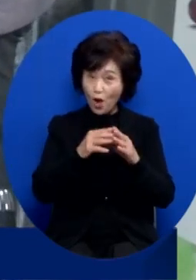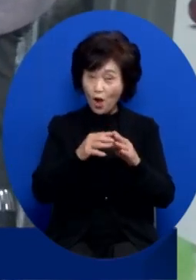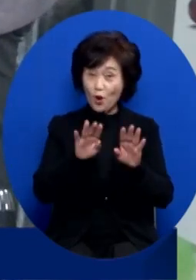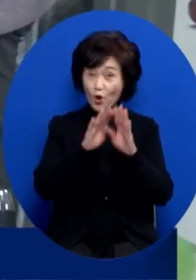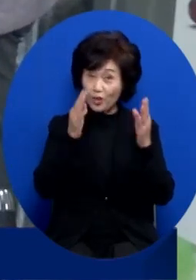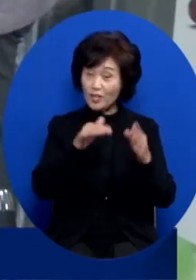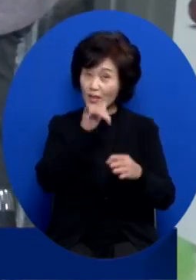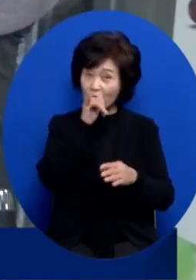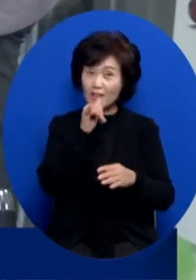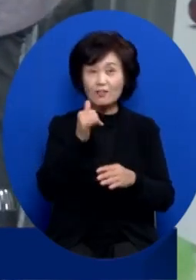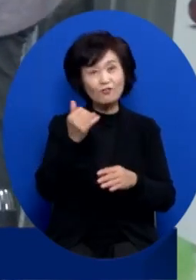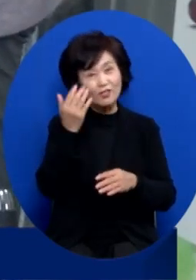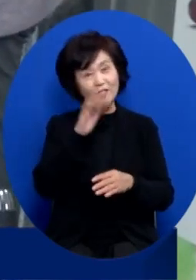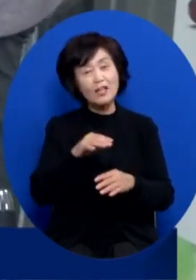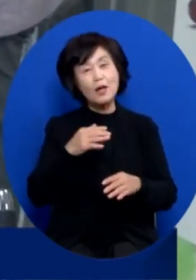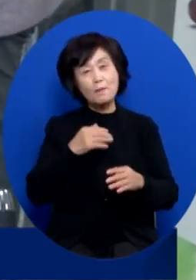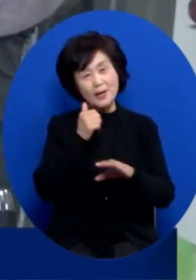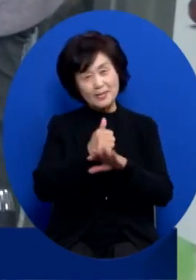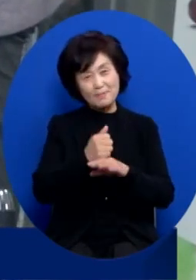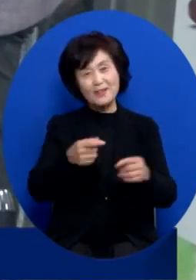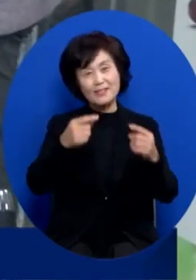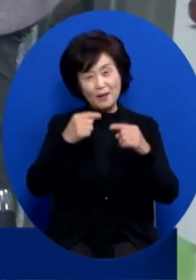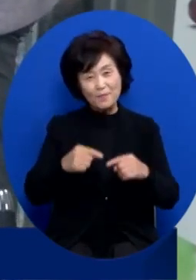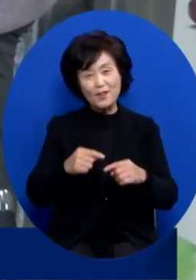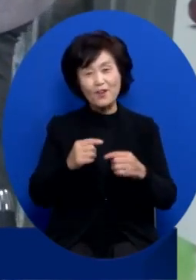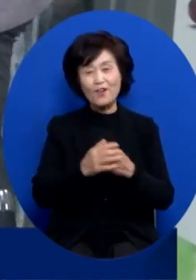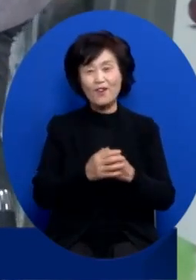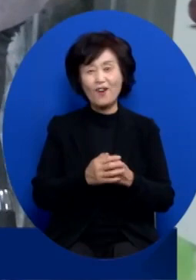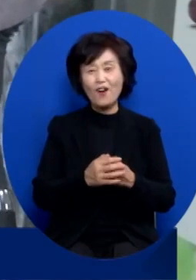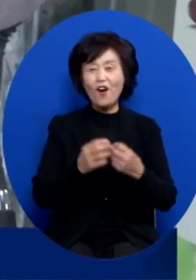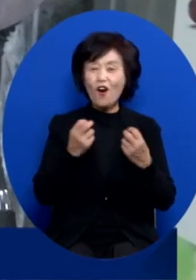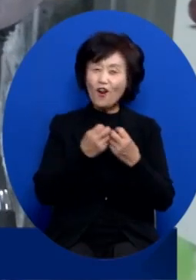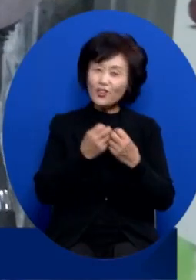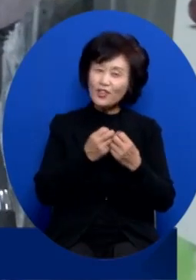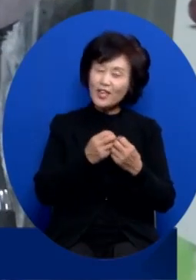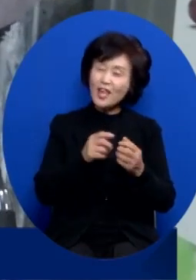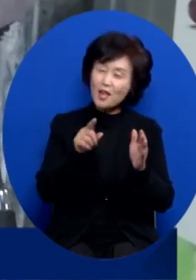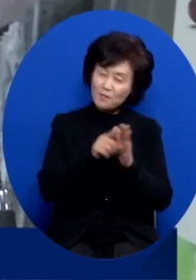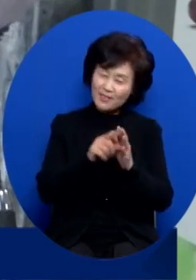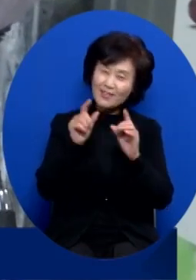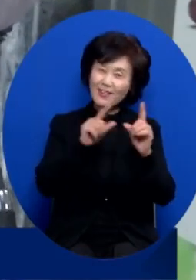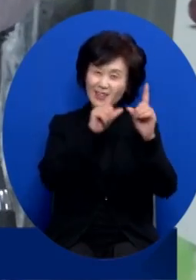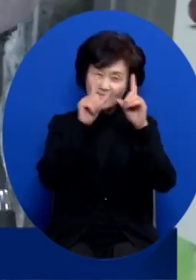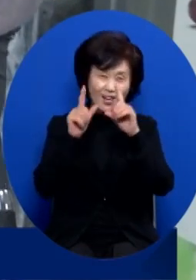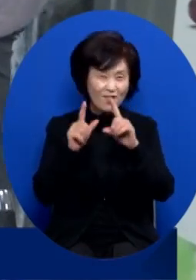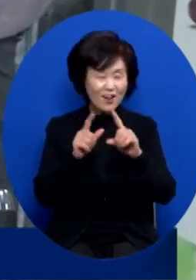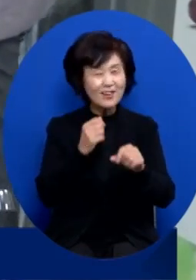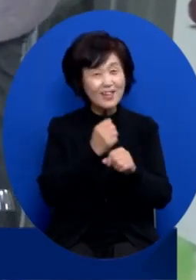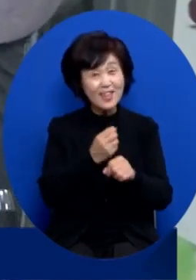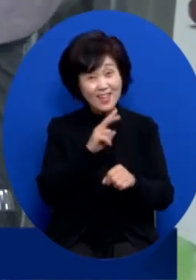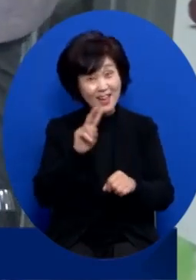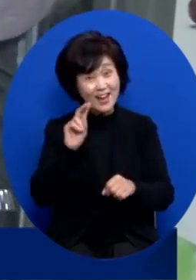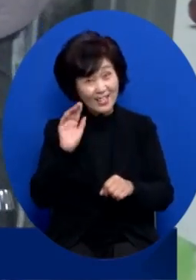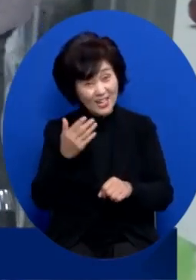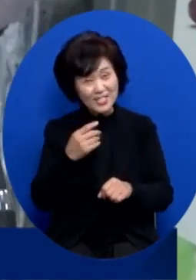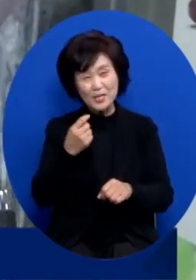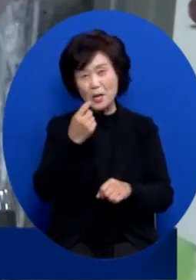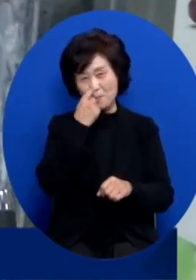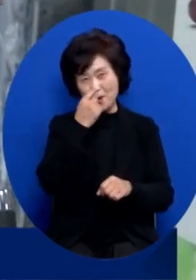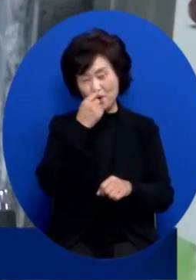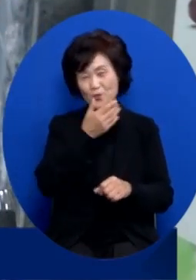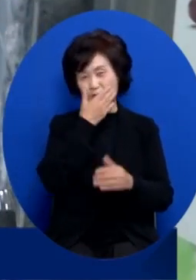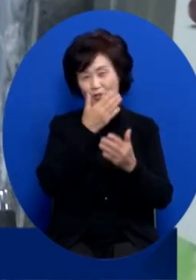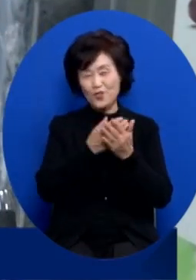믿어야 하는가인데 어떻게 정말 신앙생활 해야 될지 오늘 정말 알아갈 수 있는